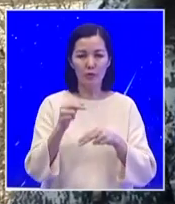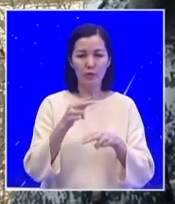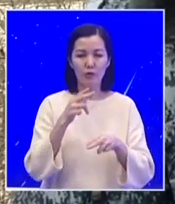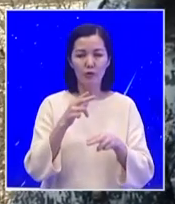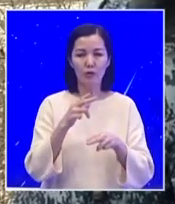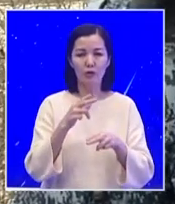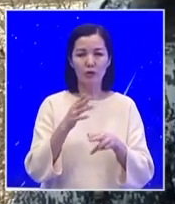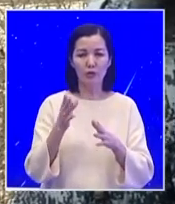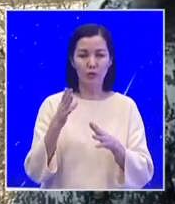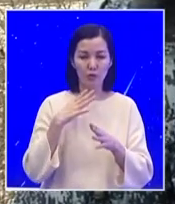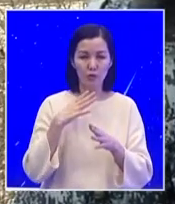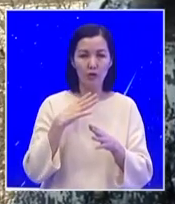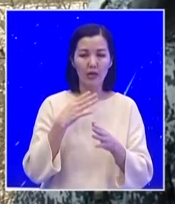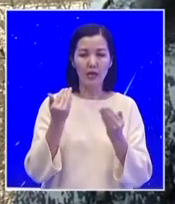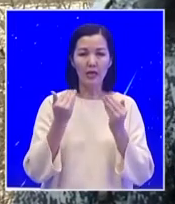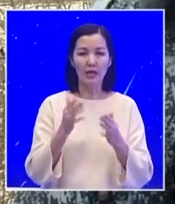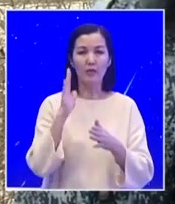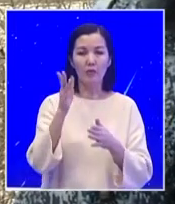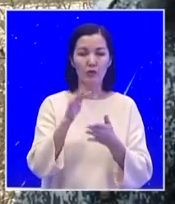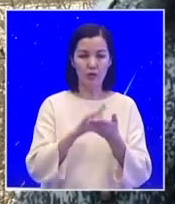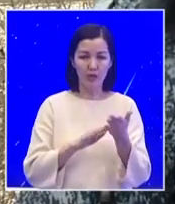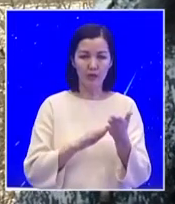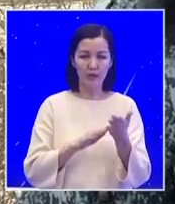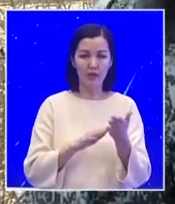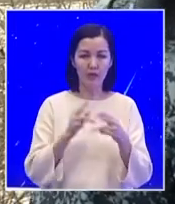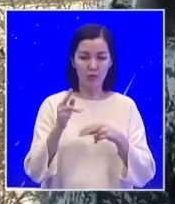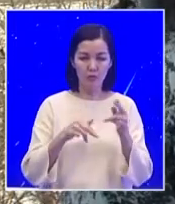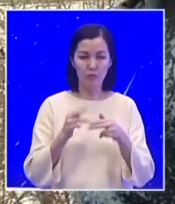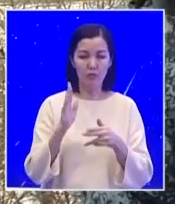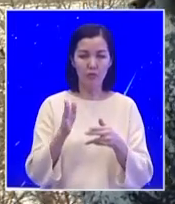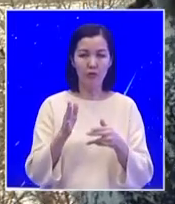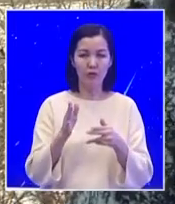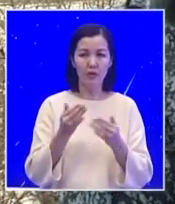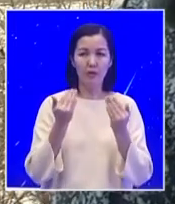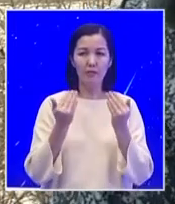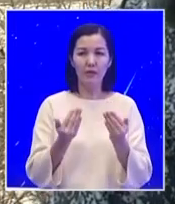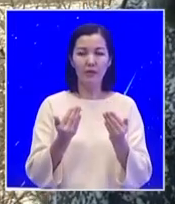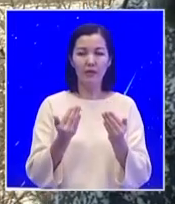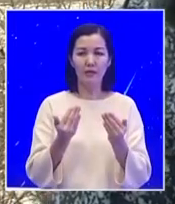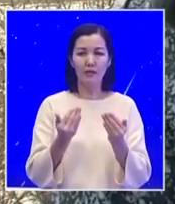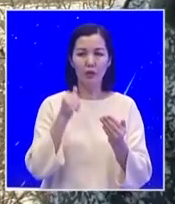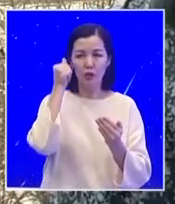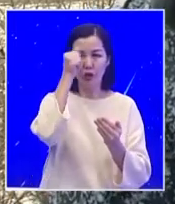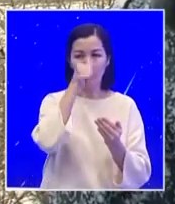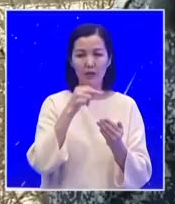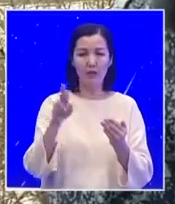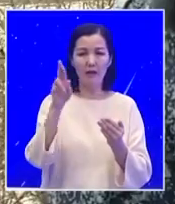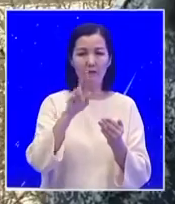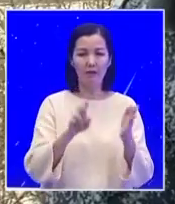енді ары қарай енді жалғастырып жатырмыз біз. Биыл енді осы біз